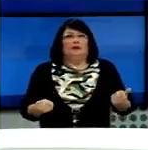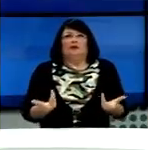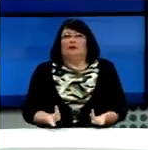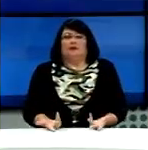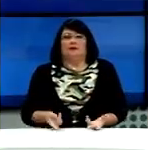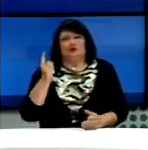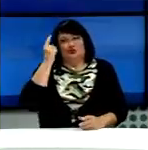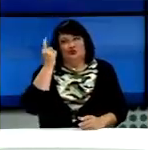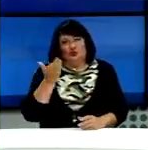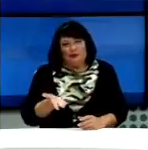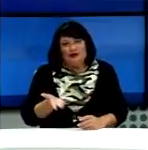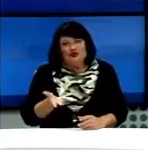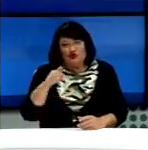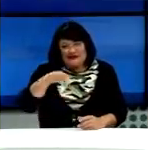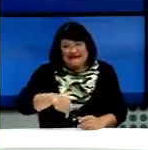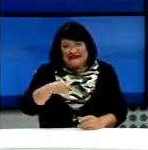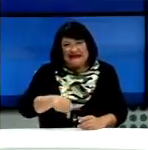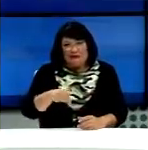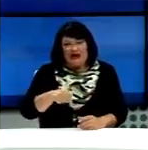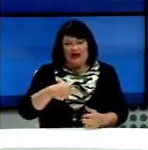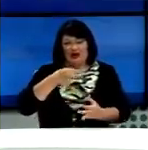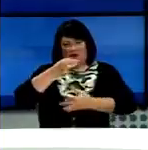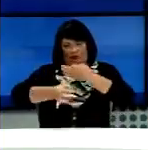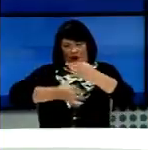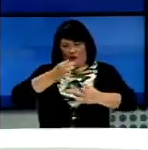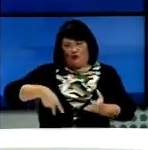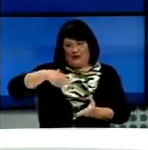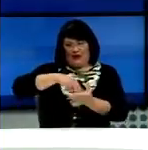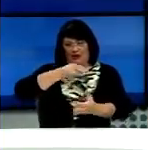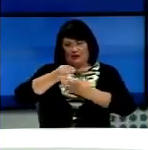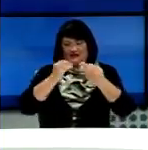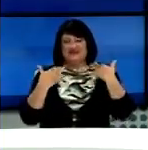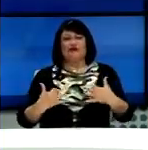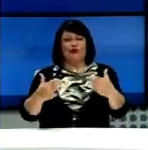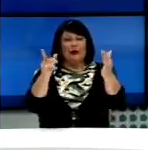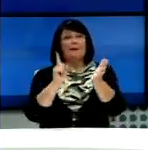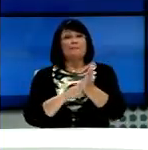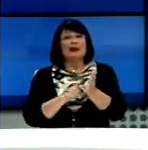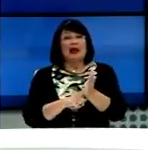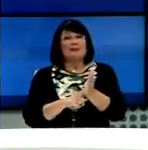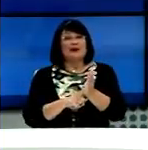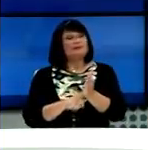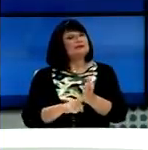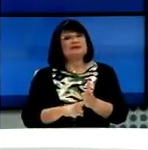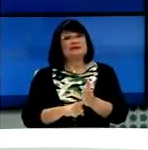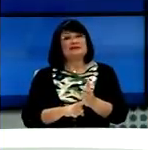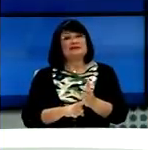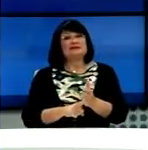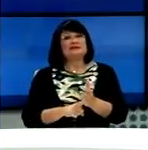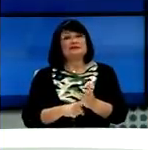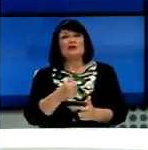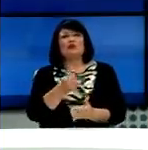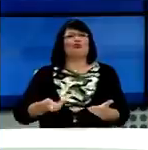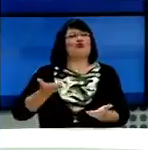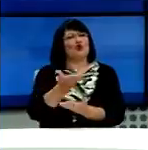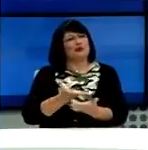Και νομίζω σήμερα με τις τοποθετήσεις μας εδώ στη Βουλή, καλούμαστε, πέραν όλων των άλλων, πέραν από το να καταθέσουμε